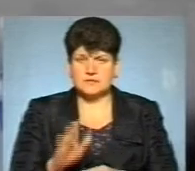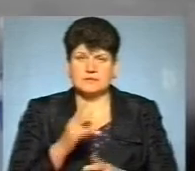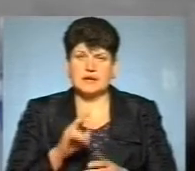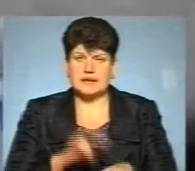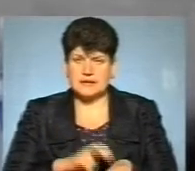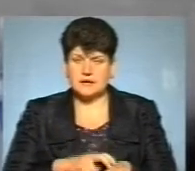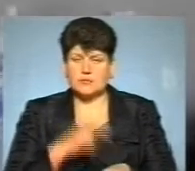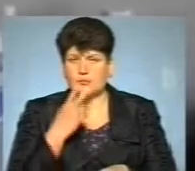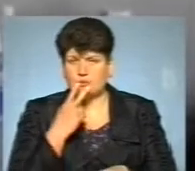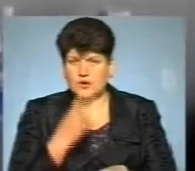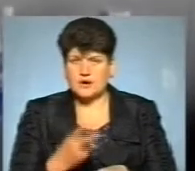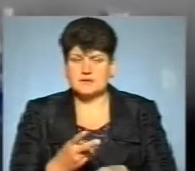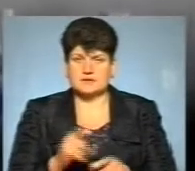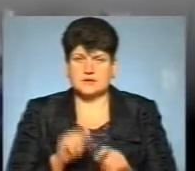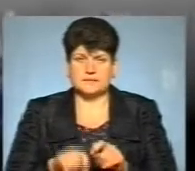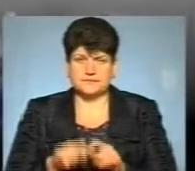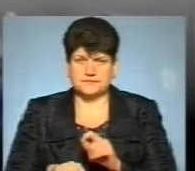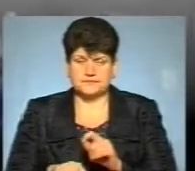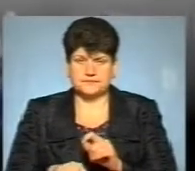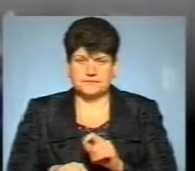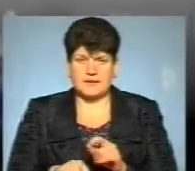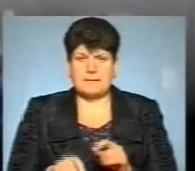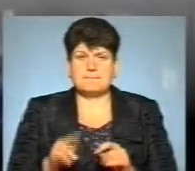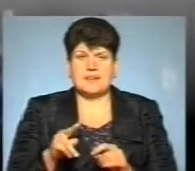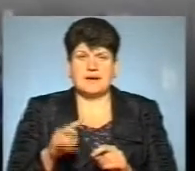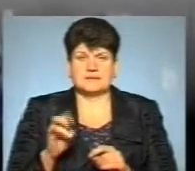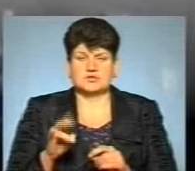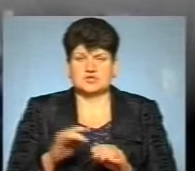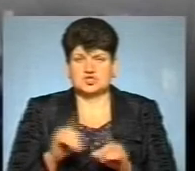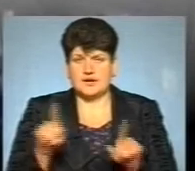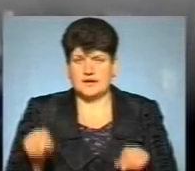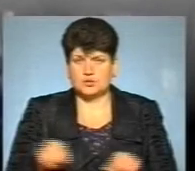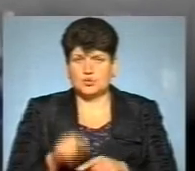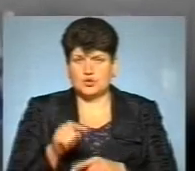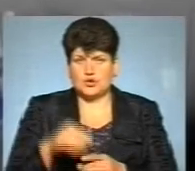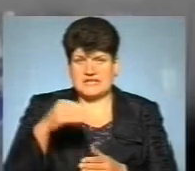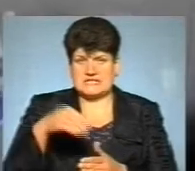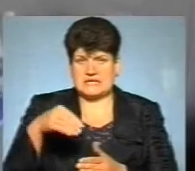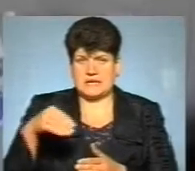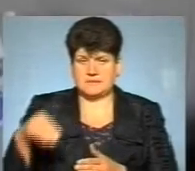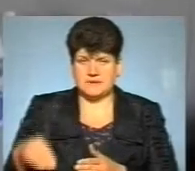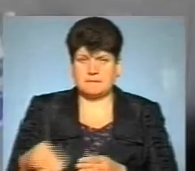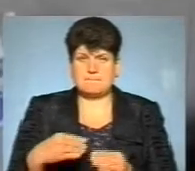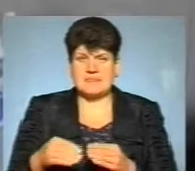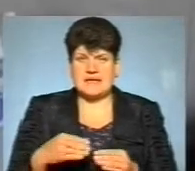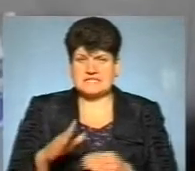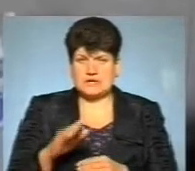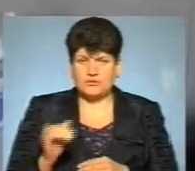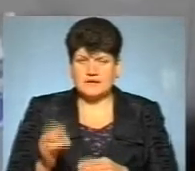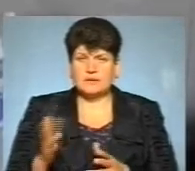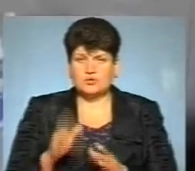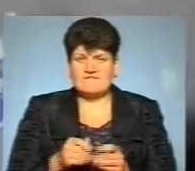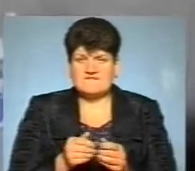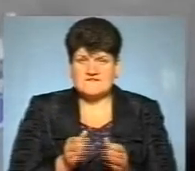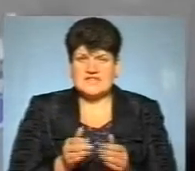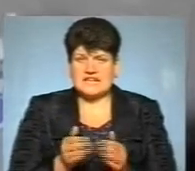демонструє імуноферментний тест. Полістироловий планшет, в ньому є стрипи пластикові, які ми будемо